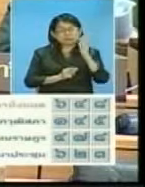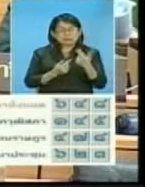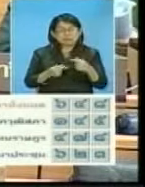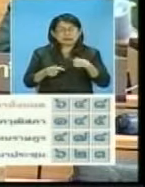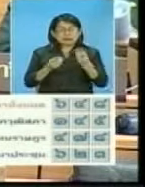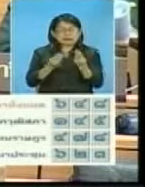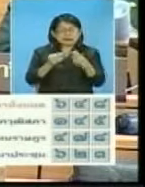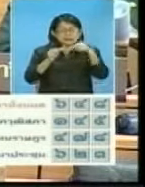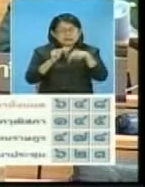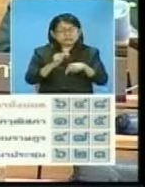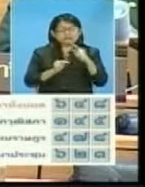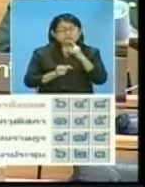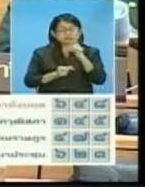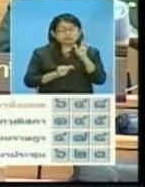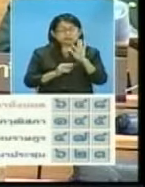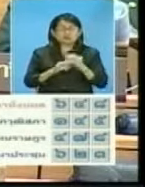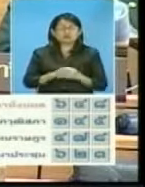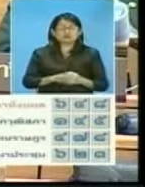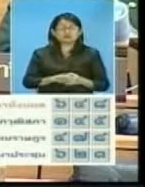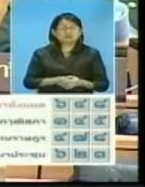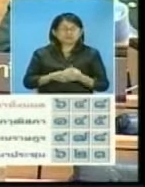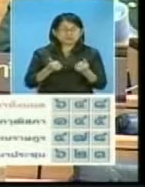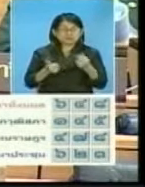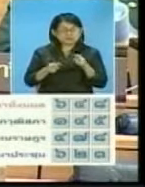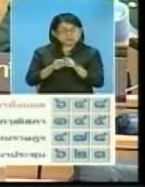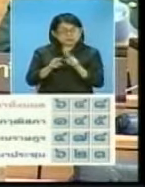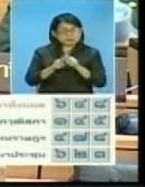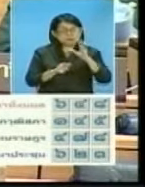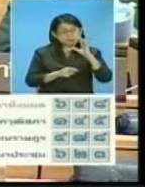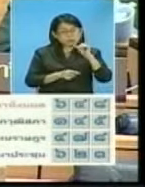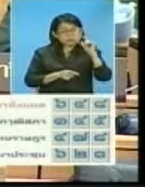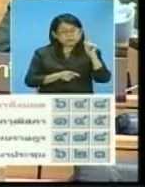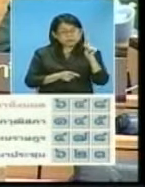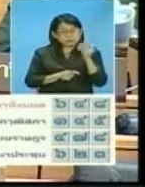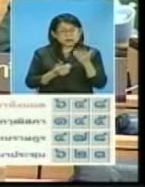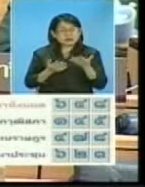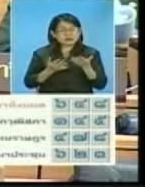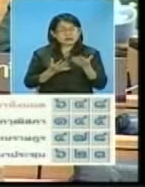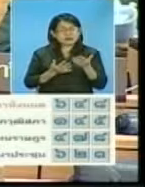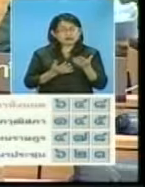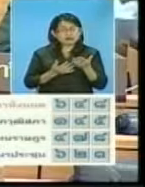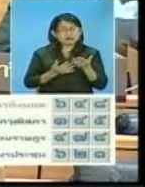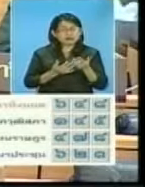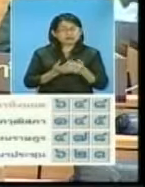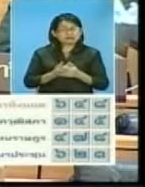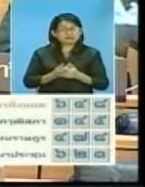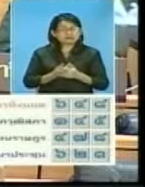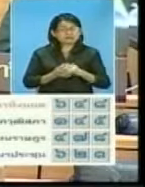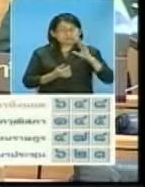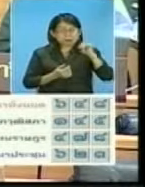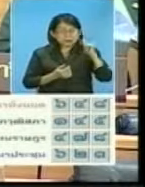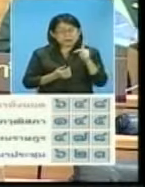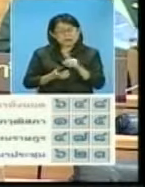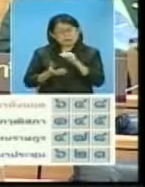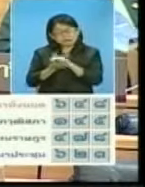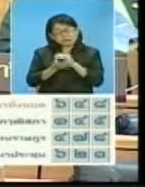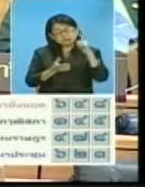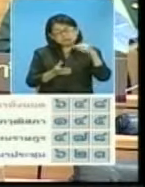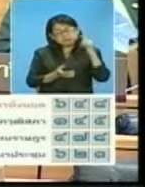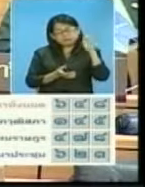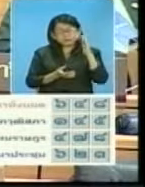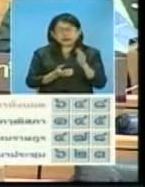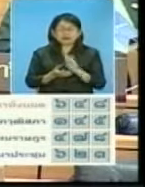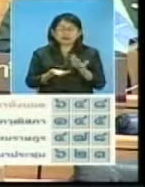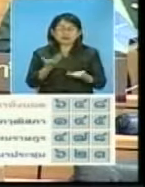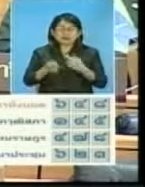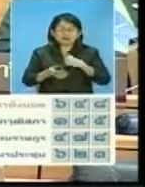ดนะครับว่าการที่บุพการีหรือพ่อแม่คู่สมรสหรือว่าบุตร